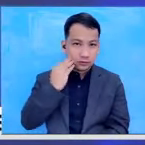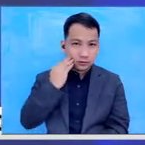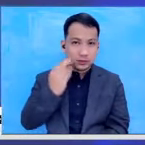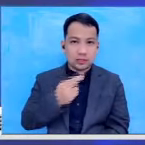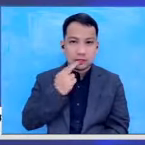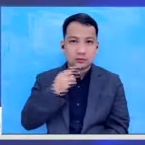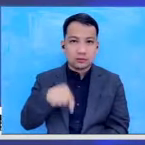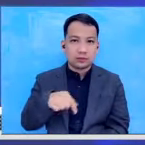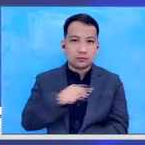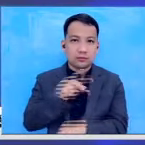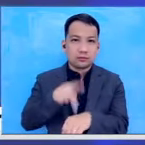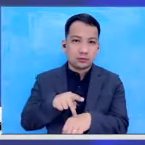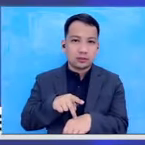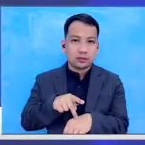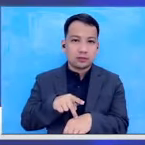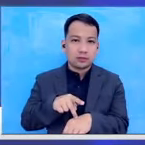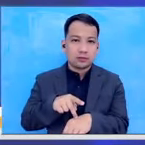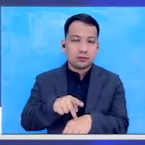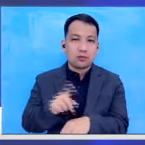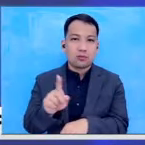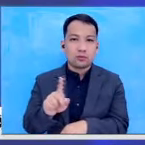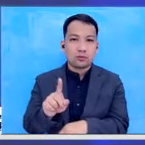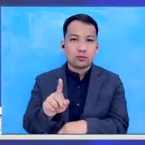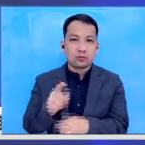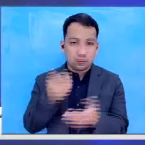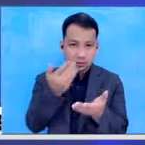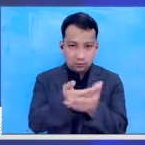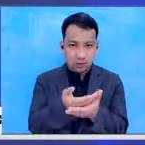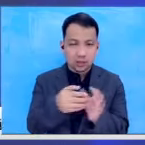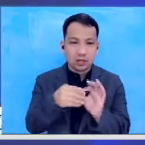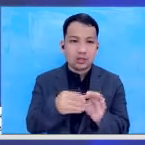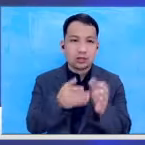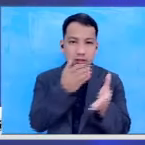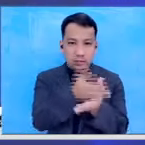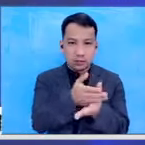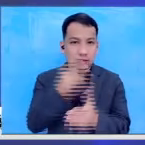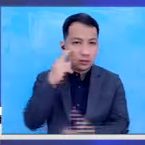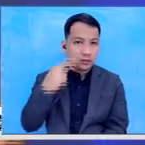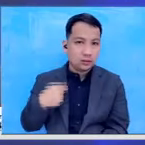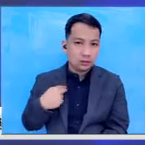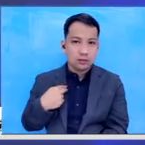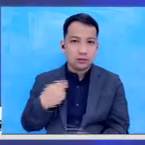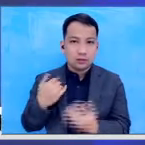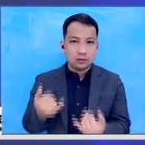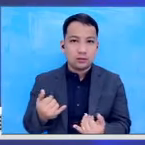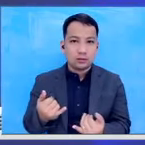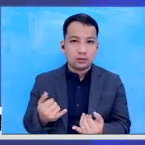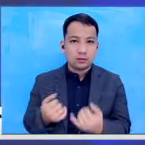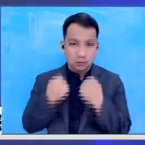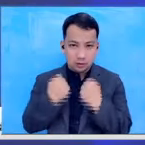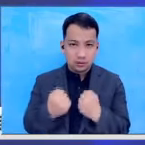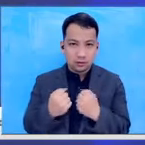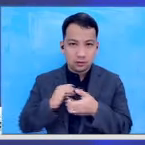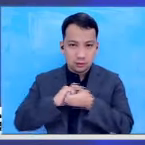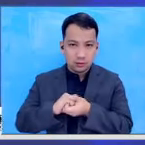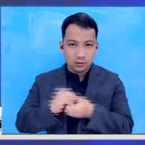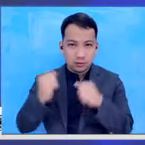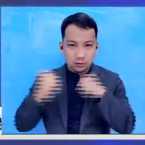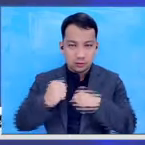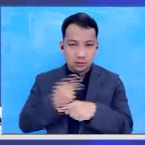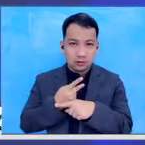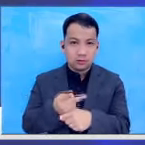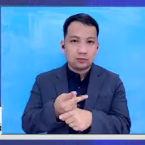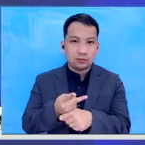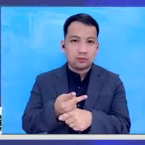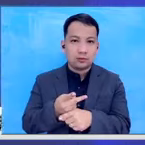Pilipinas, ang ginalapitan natin lagi ang Vietnam. Ngayon, pinapatibay na natin, sana yung produksyon natin ay dahan-dahang